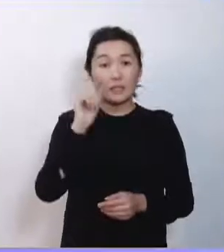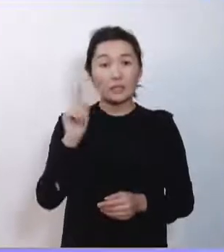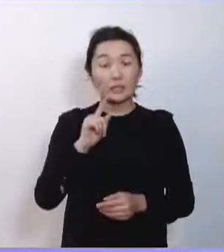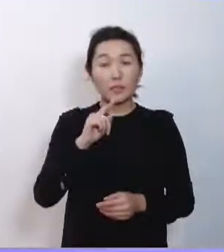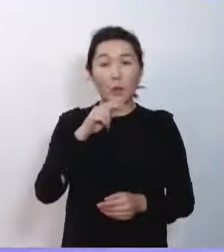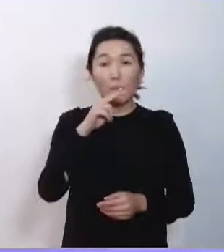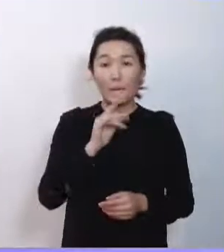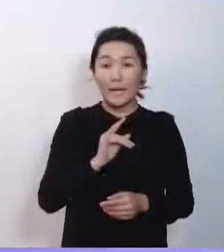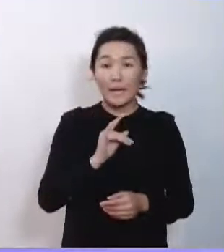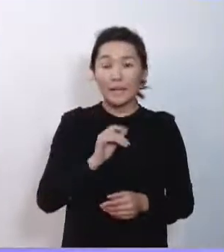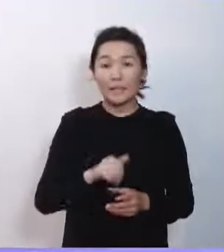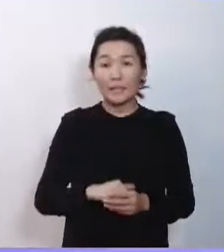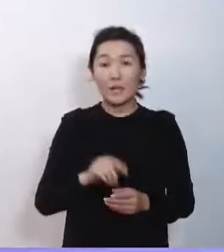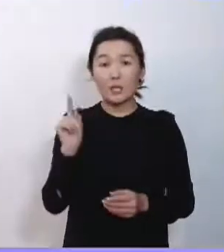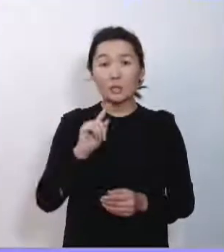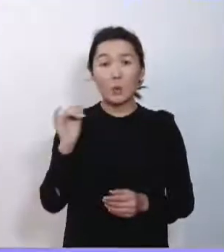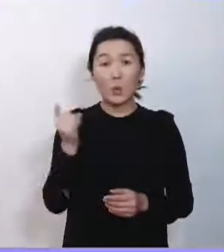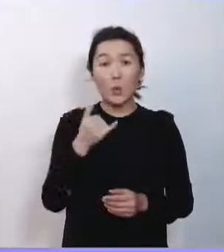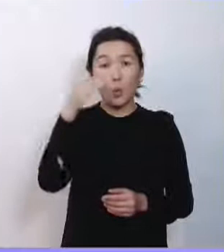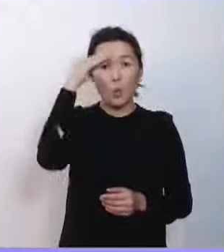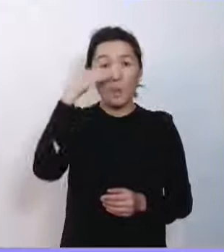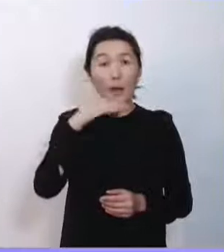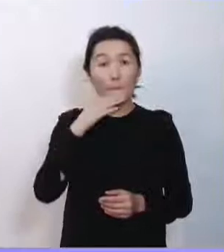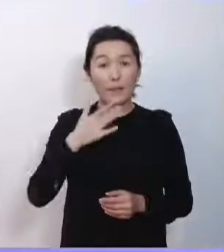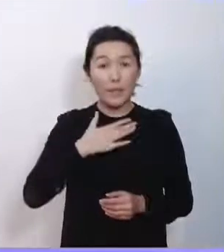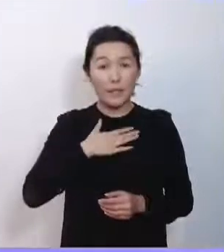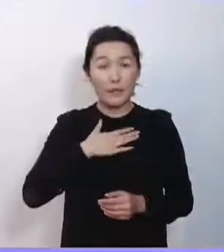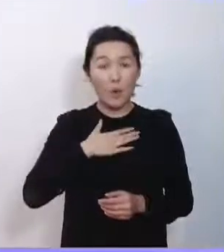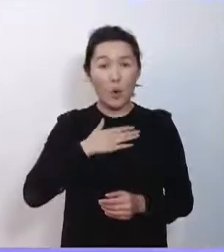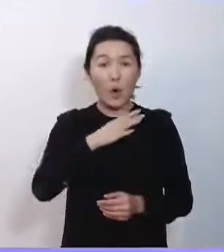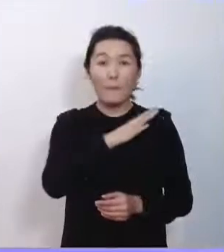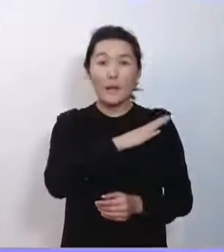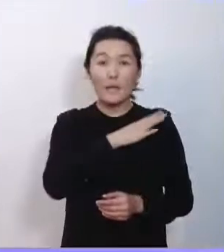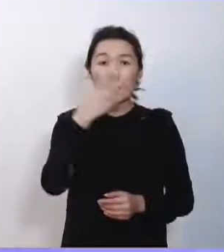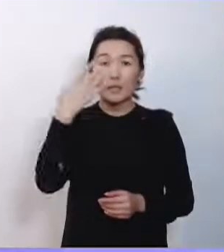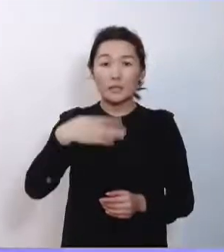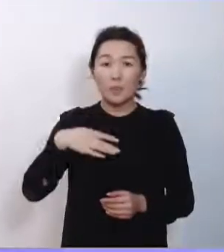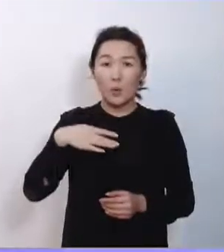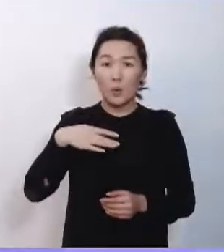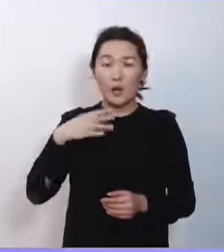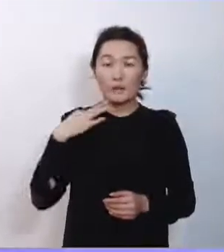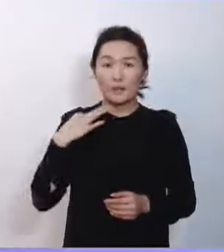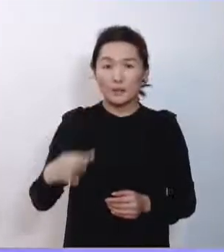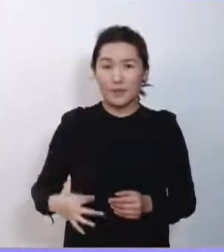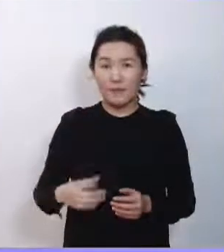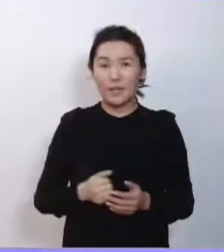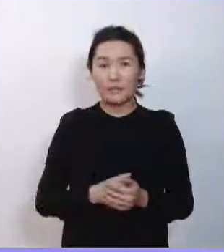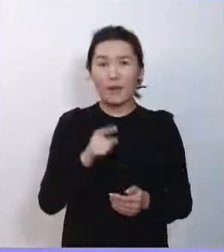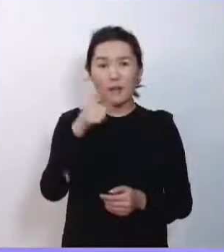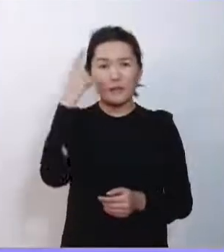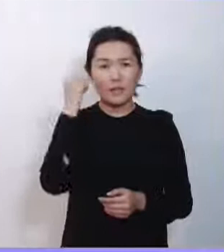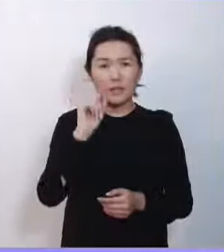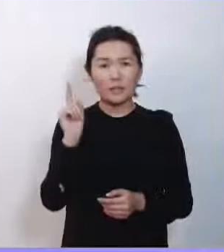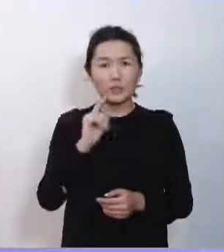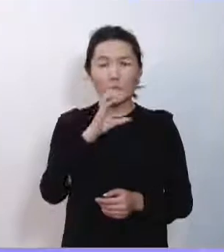п? Что у папы моего было 40 сыновей? А вы знаете, что